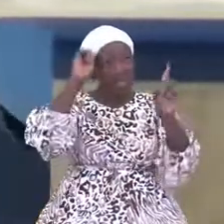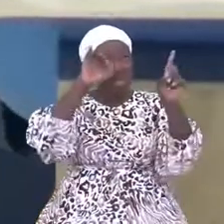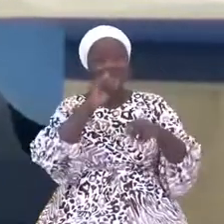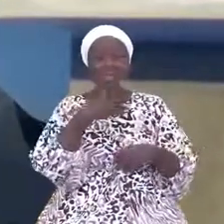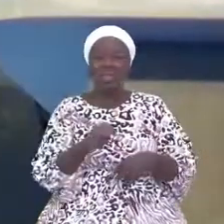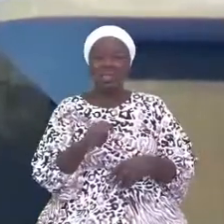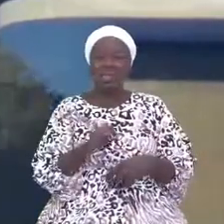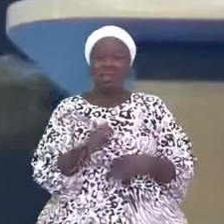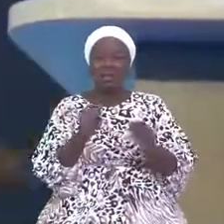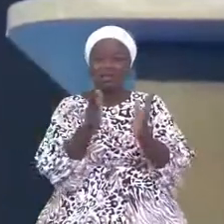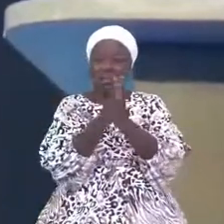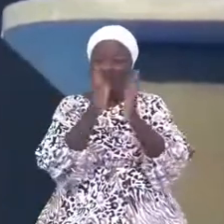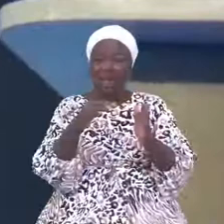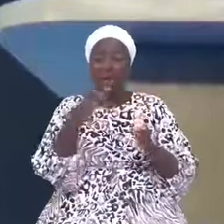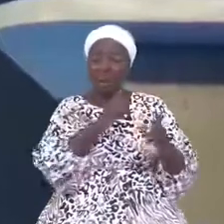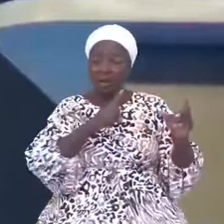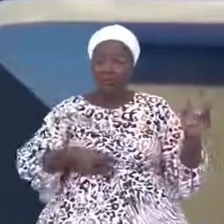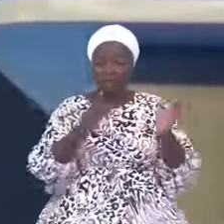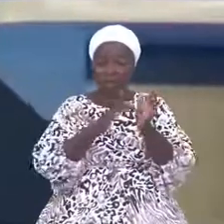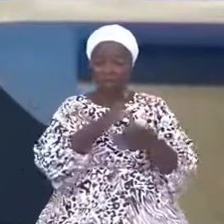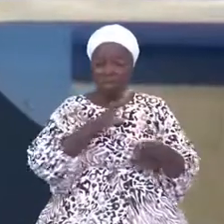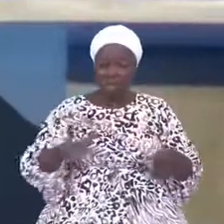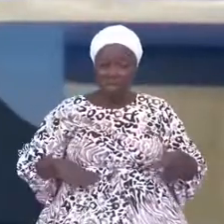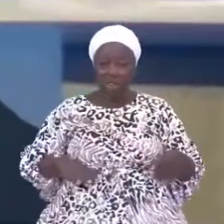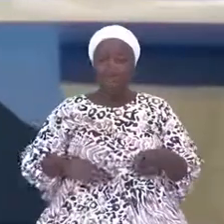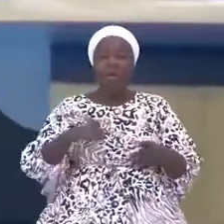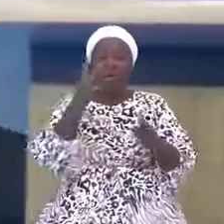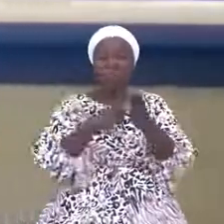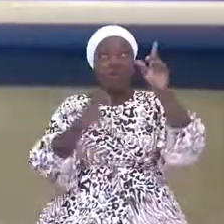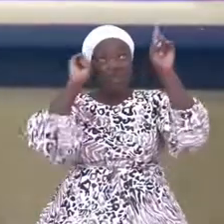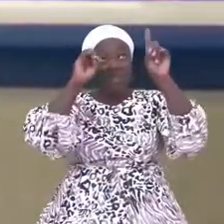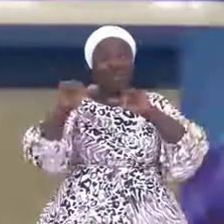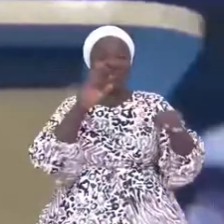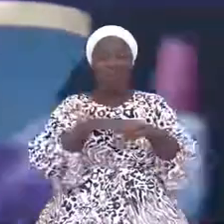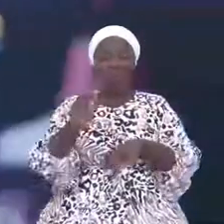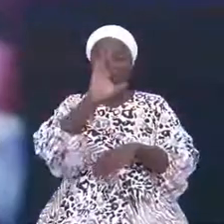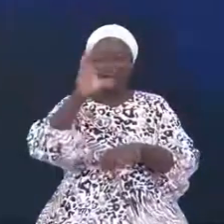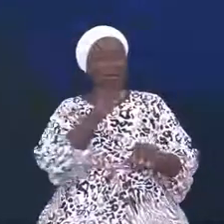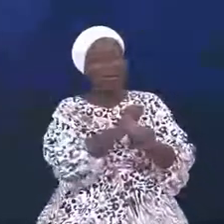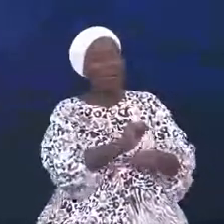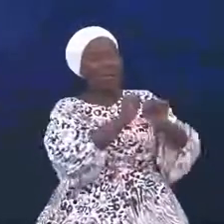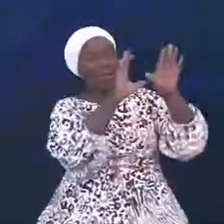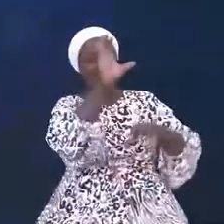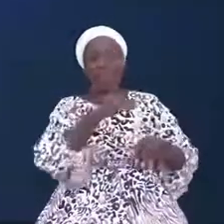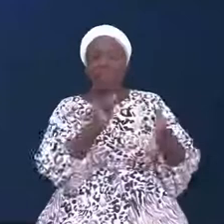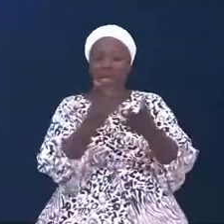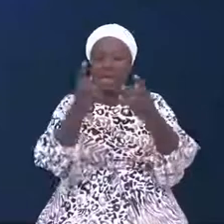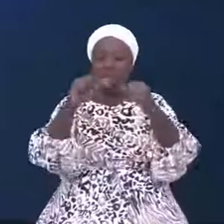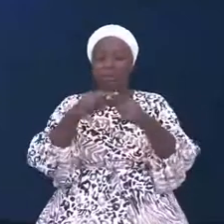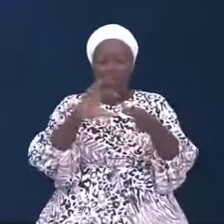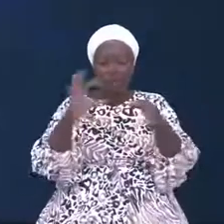nous délivrer nous-mêmes. C'est la médiation du Seigneur Jésus-Christ, ce qu'il a fait sur la croix